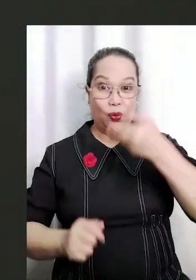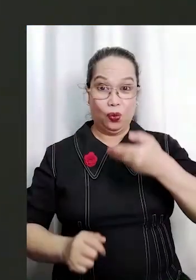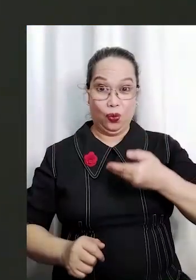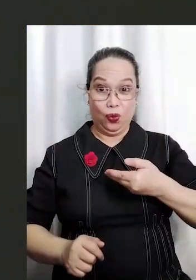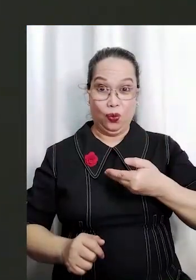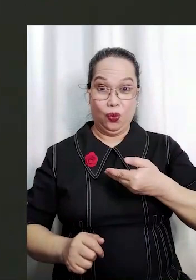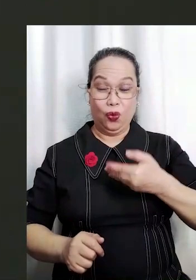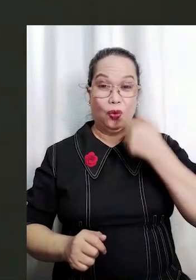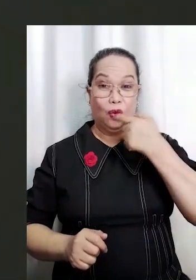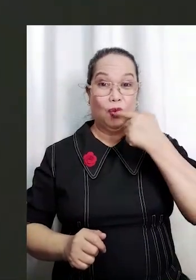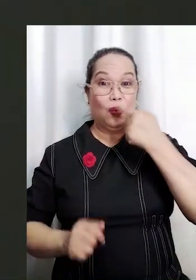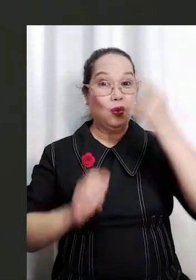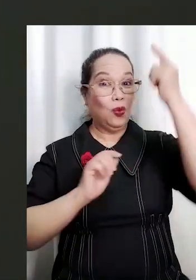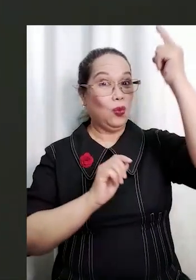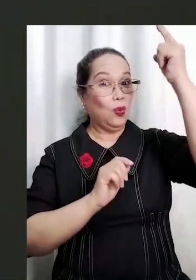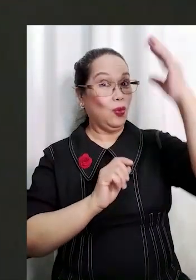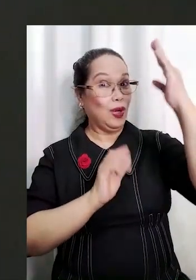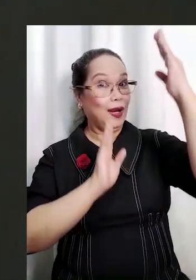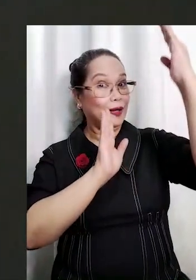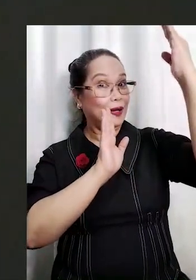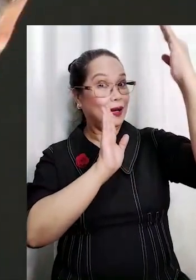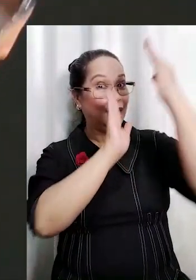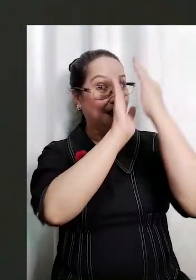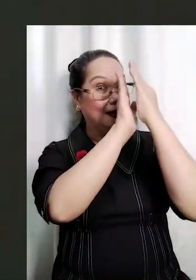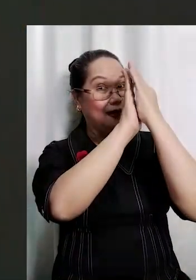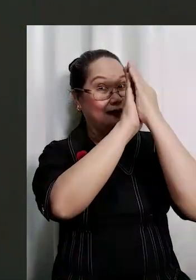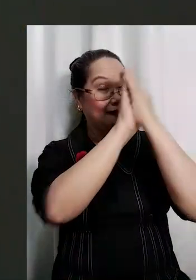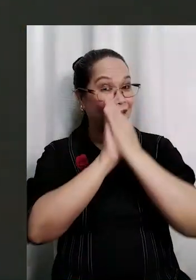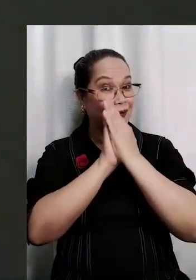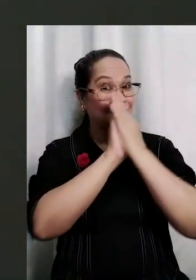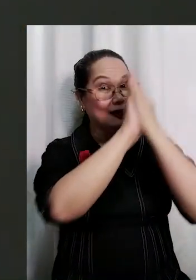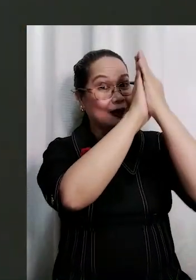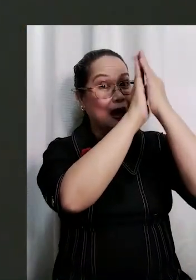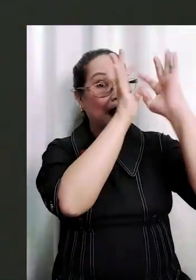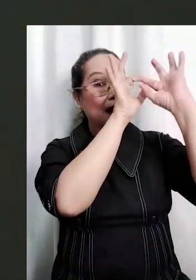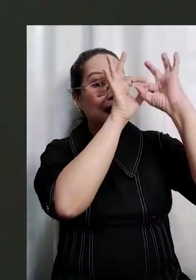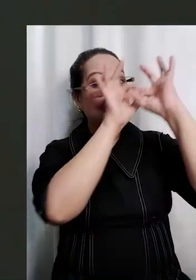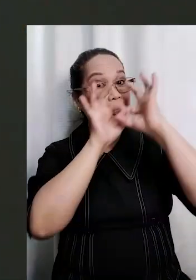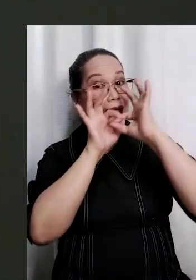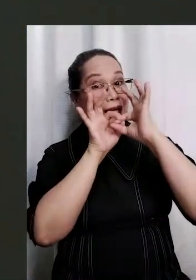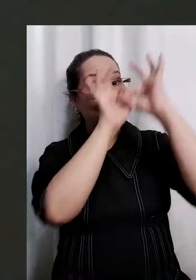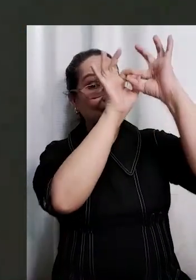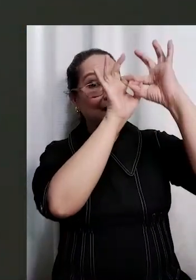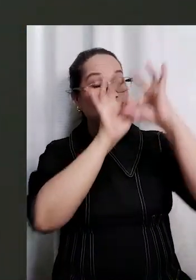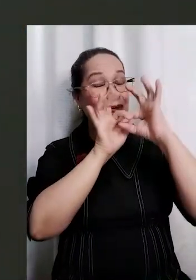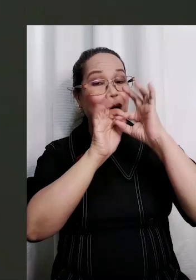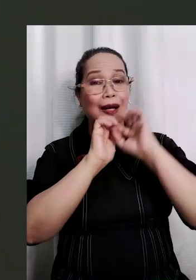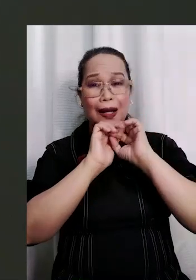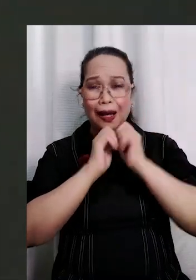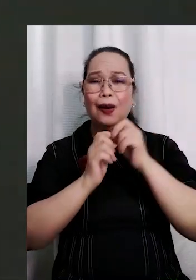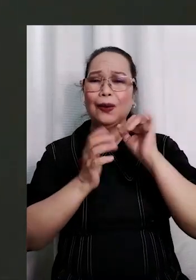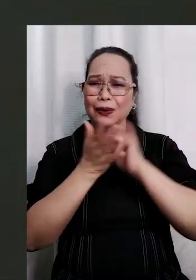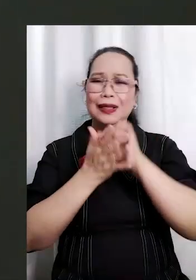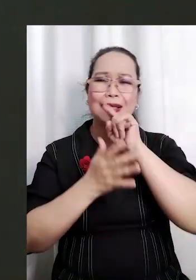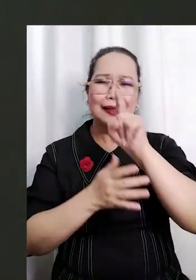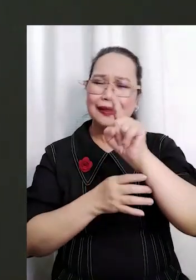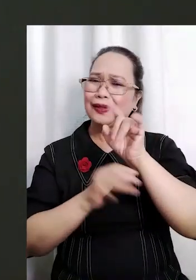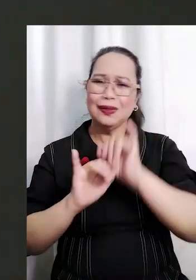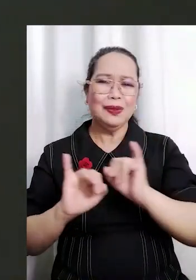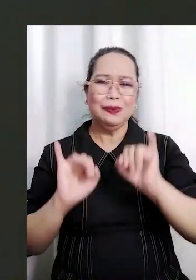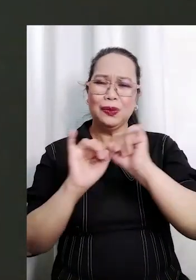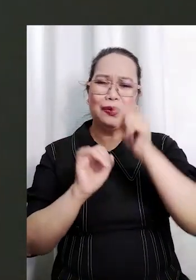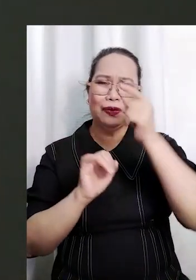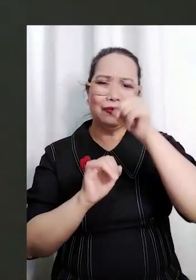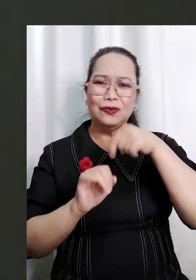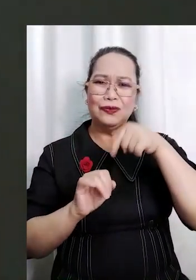tayo at sino tayo in relation with our God. Napakahalaga yan para sa